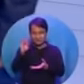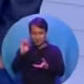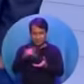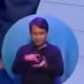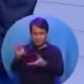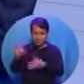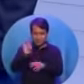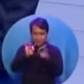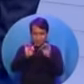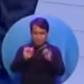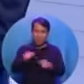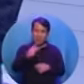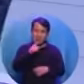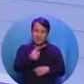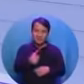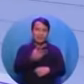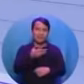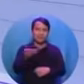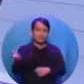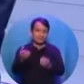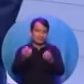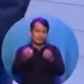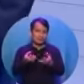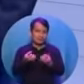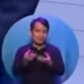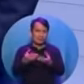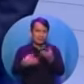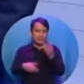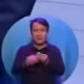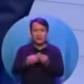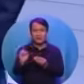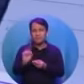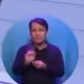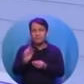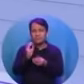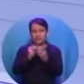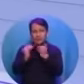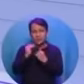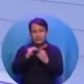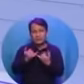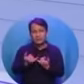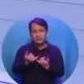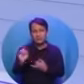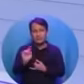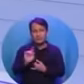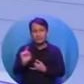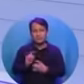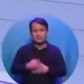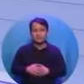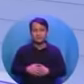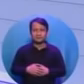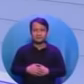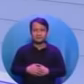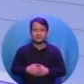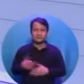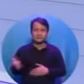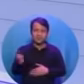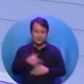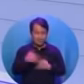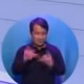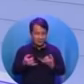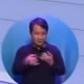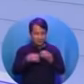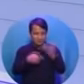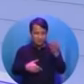po ang napili namin kaya talaga napakaswerte mo sa araw na ito. Ma'am, ano sana ang ulam nyo ngayon? Sa ngayon po, yung tira